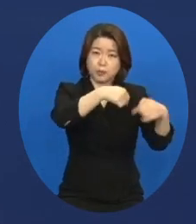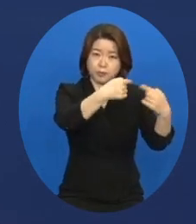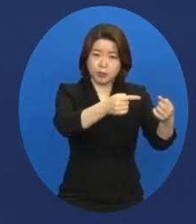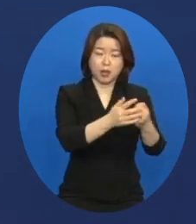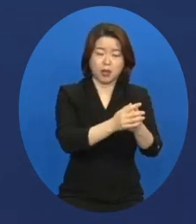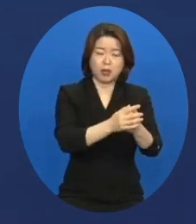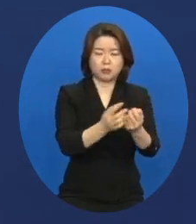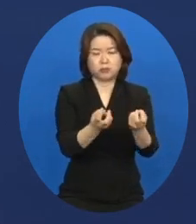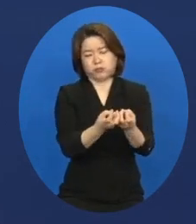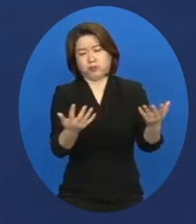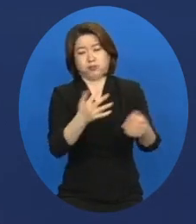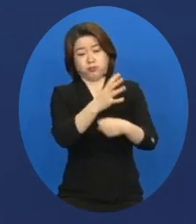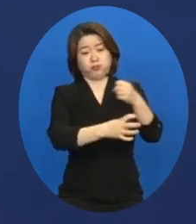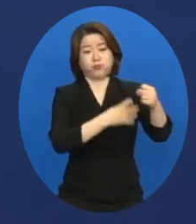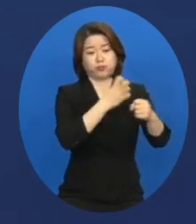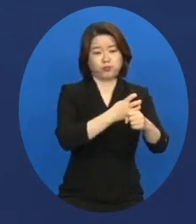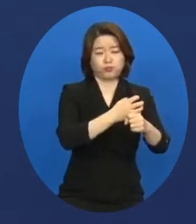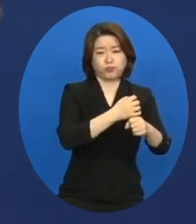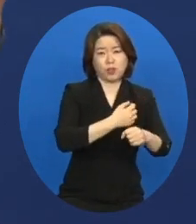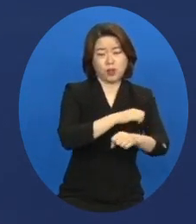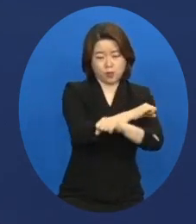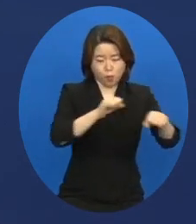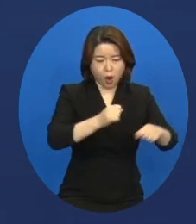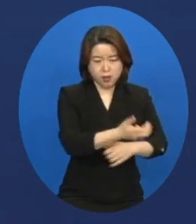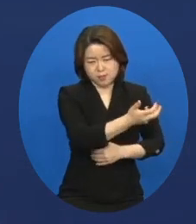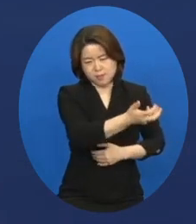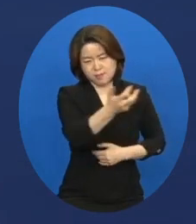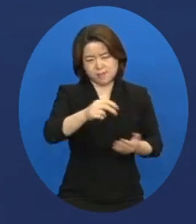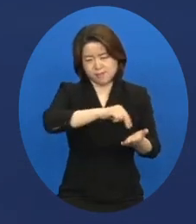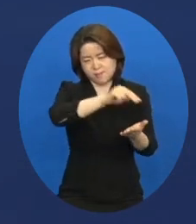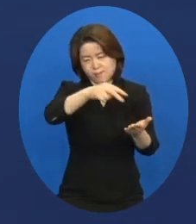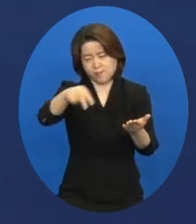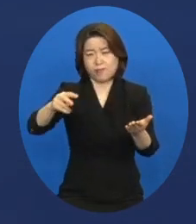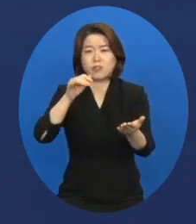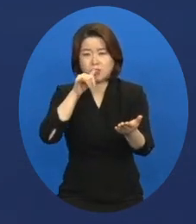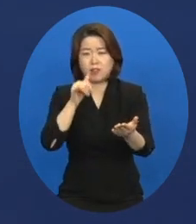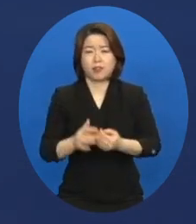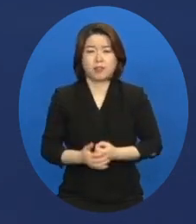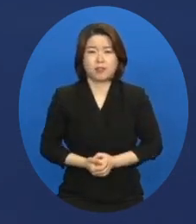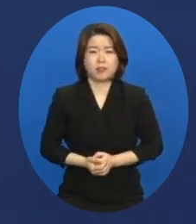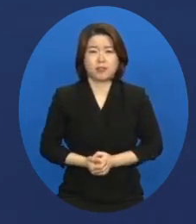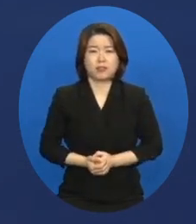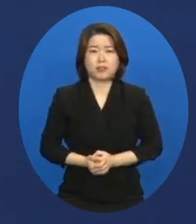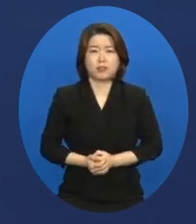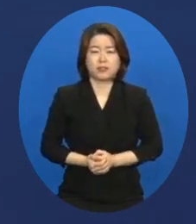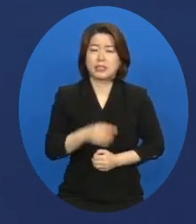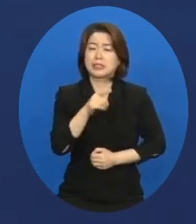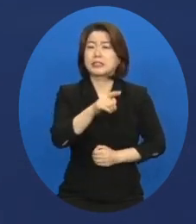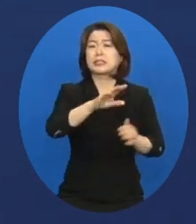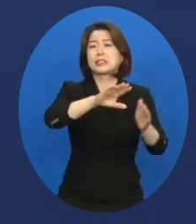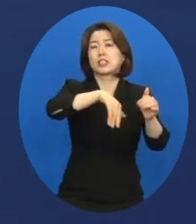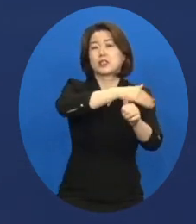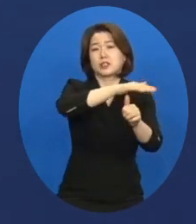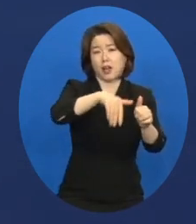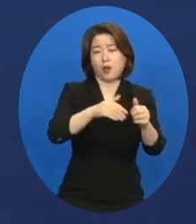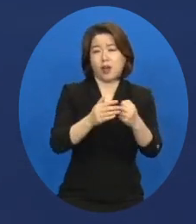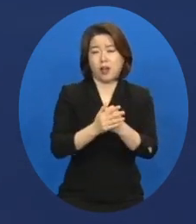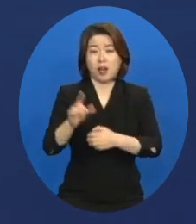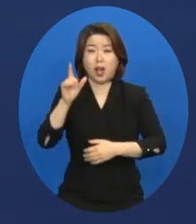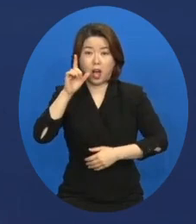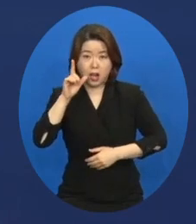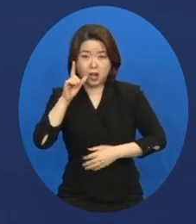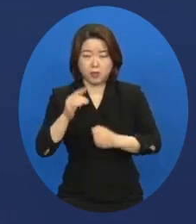40년 광야길을 같이 헤매게 됐습니다. 자, 그런 상황에서도